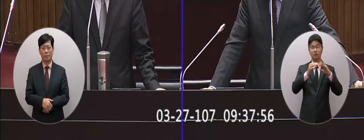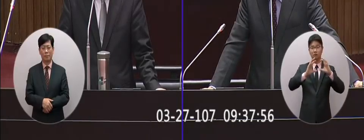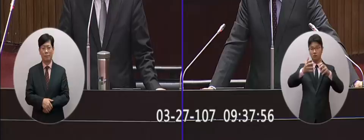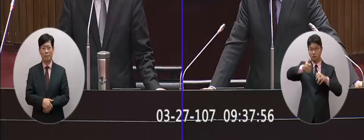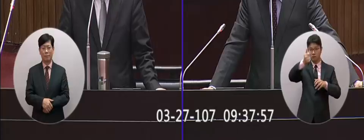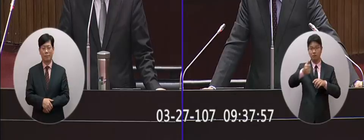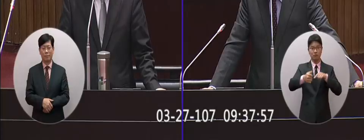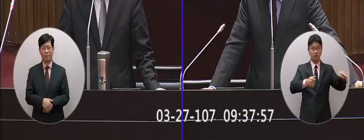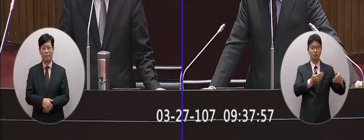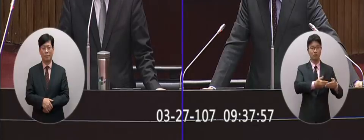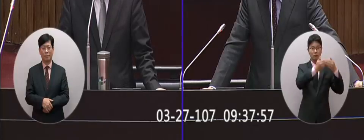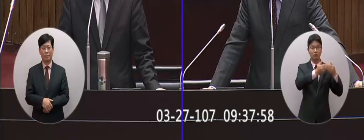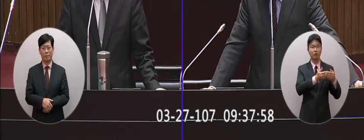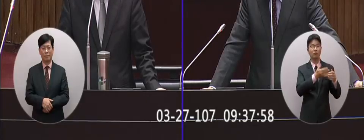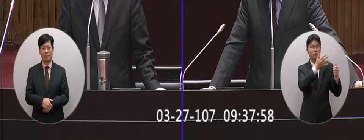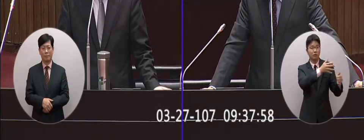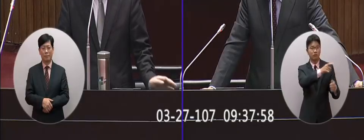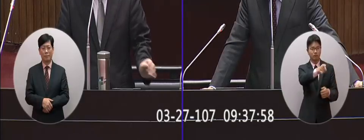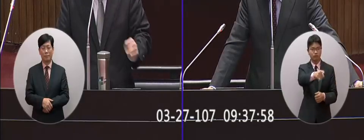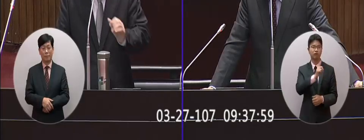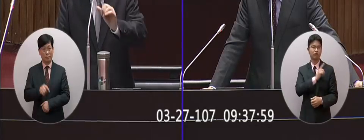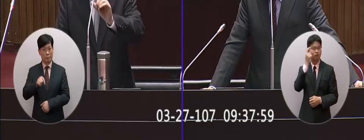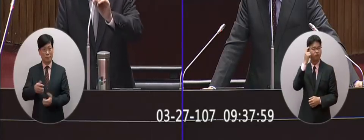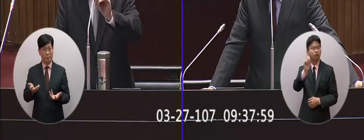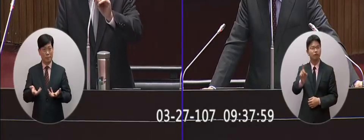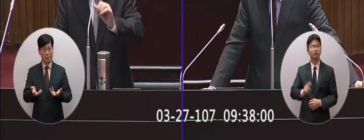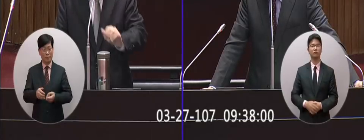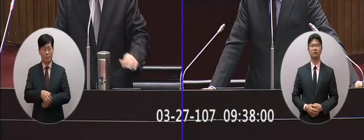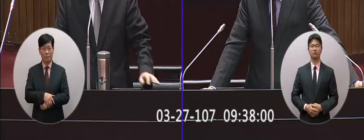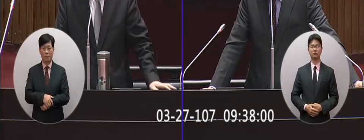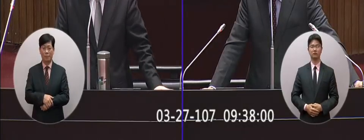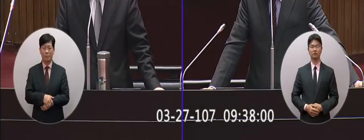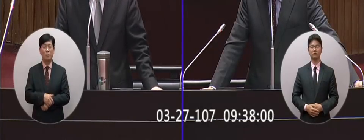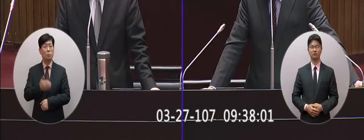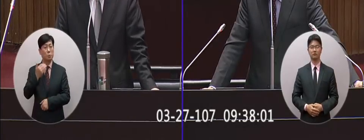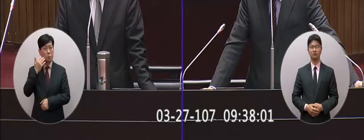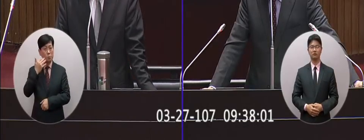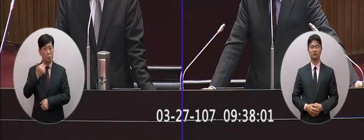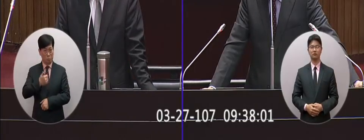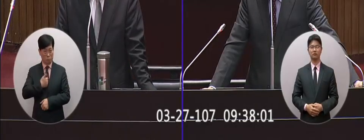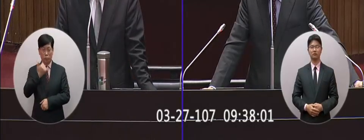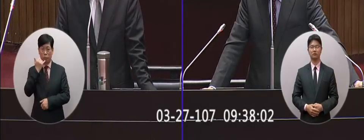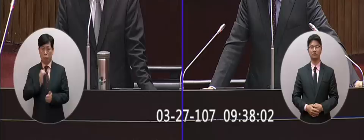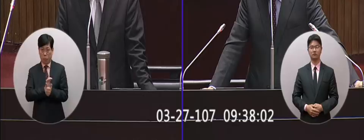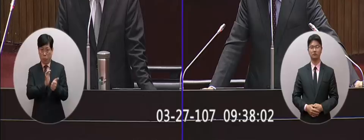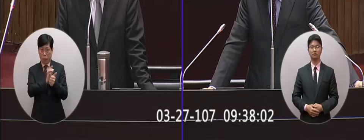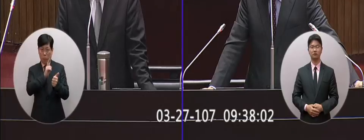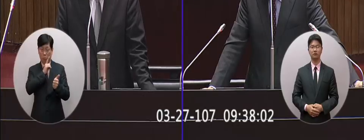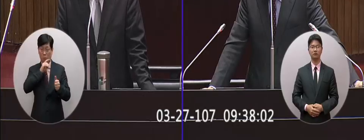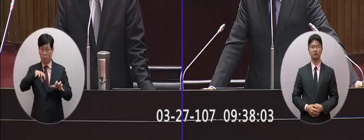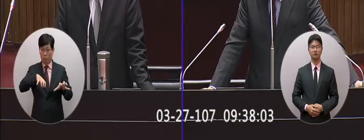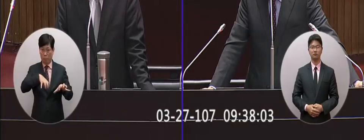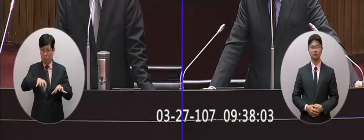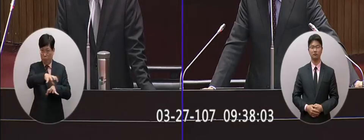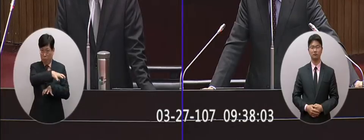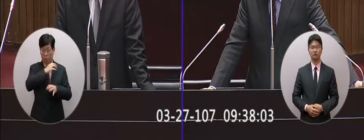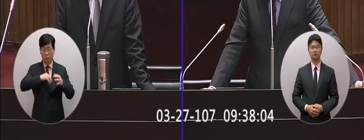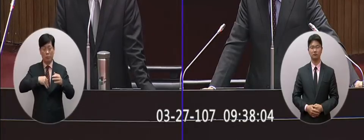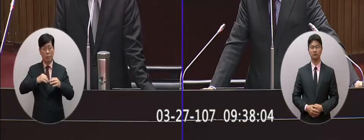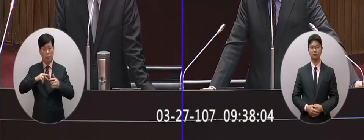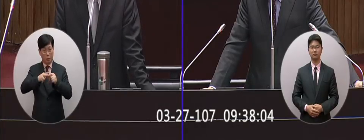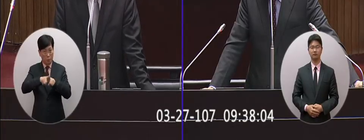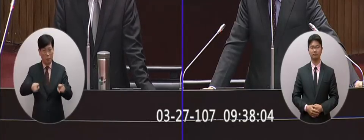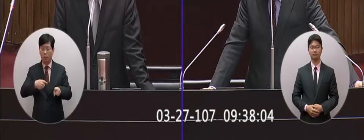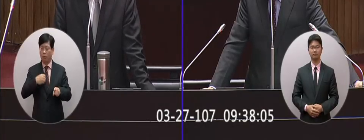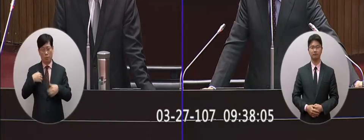去访问，你的看法如何？ 这部分如果能够促进区域的和平，这个我们都